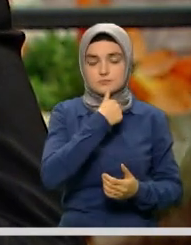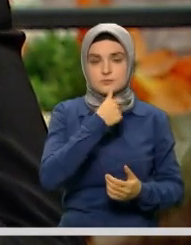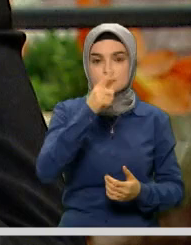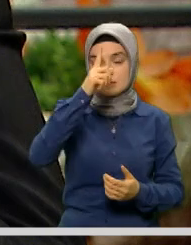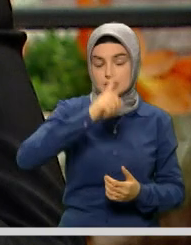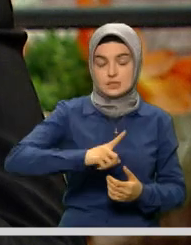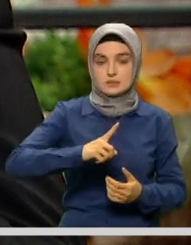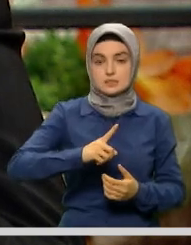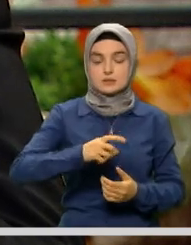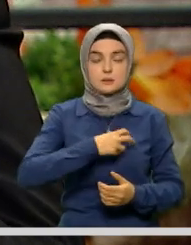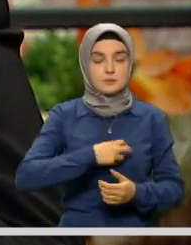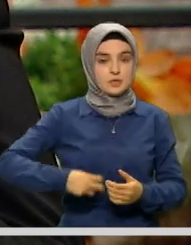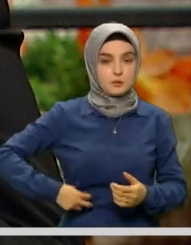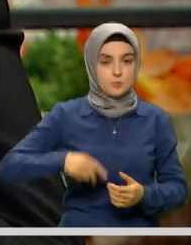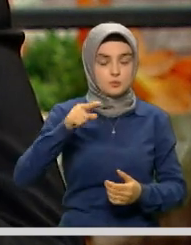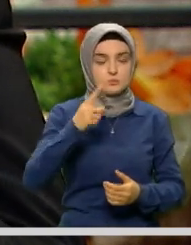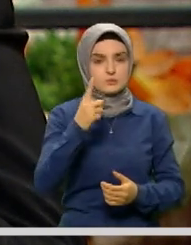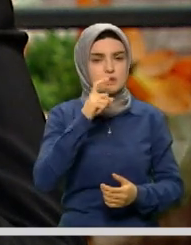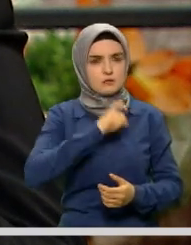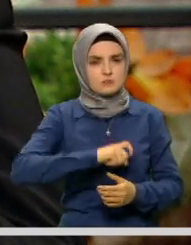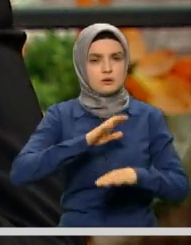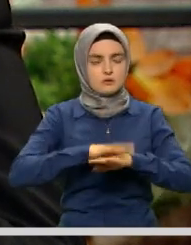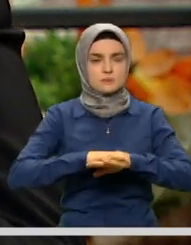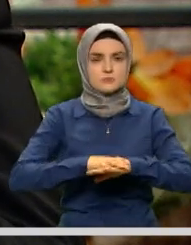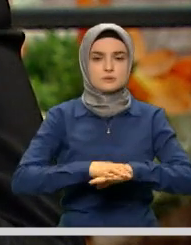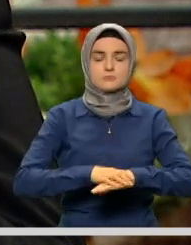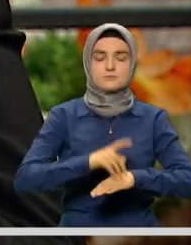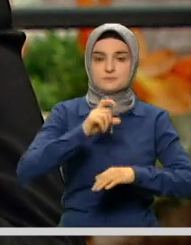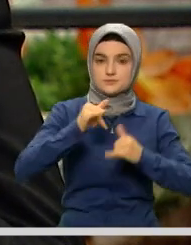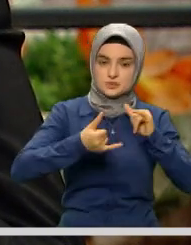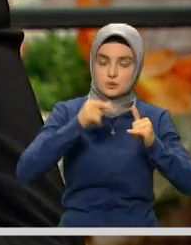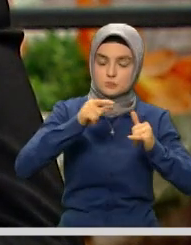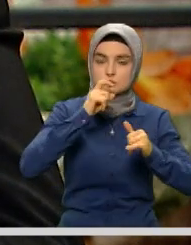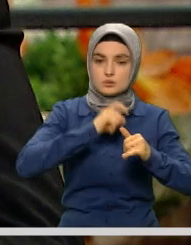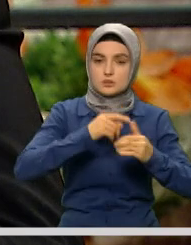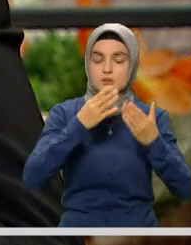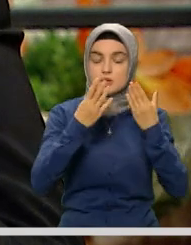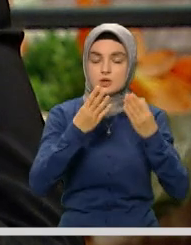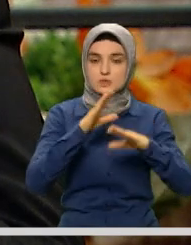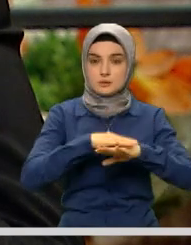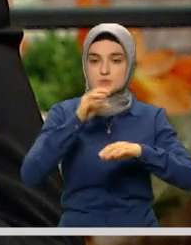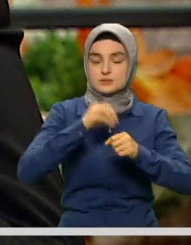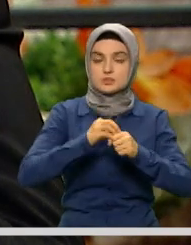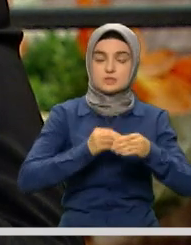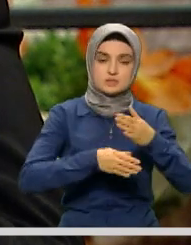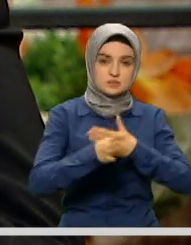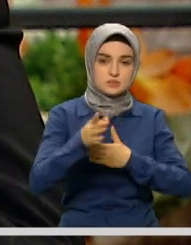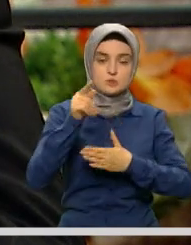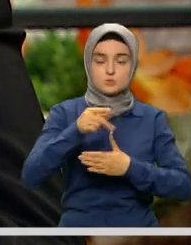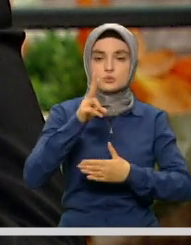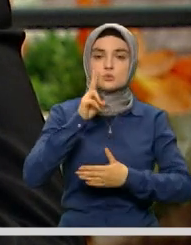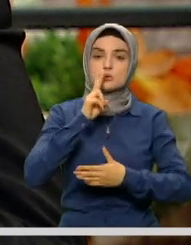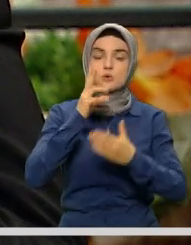ilk peygamberiniz böyle bir hata yaptı. Ve cennetten bu hata neticesinde çıkartıldı ve bu neticesinde